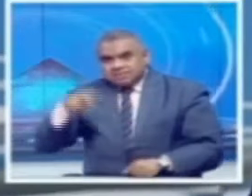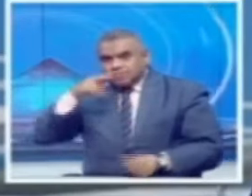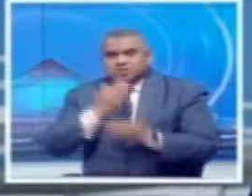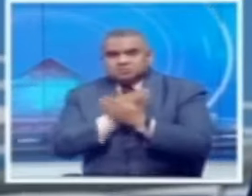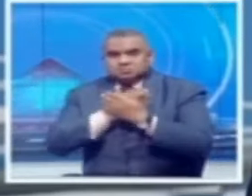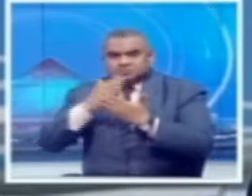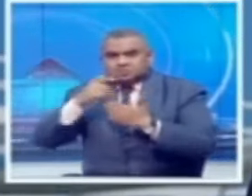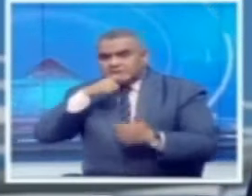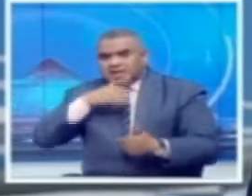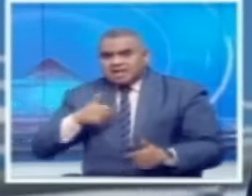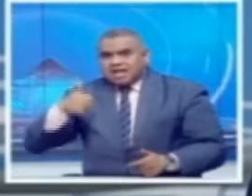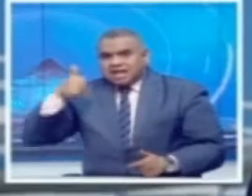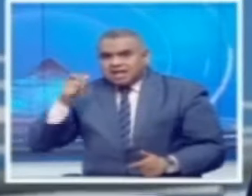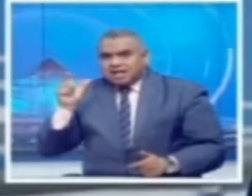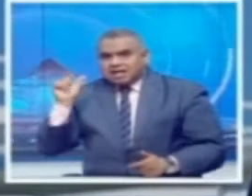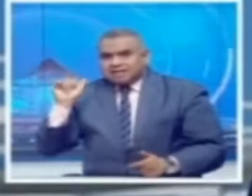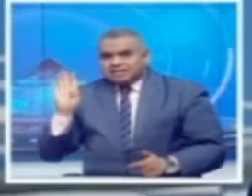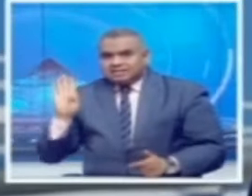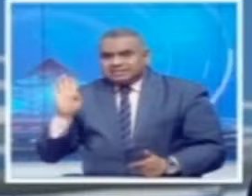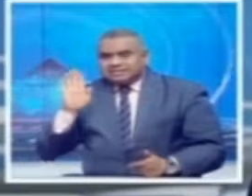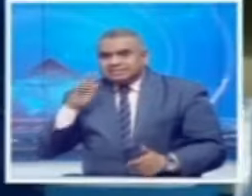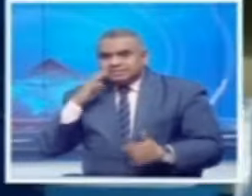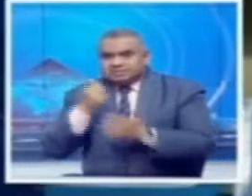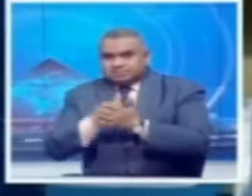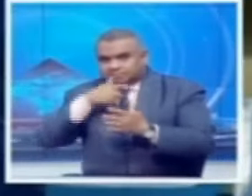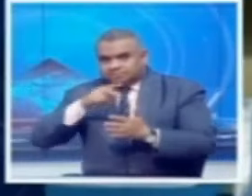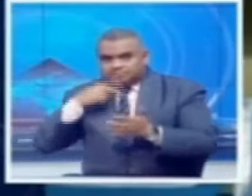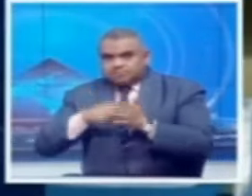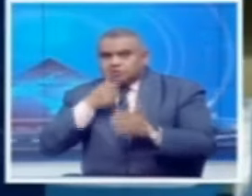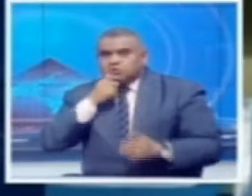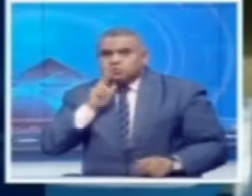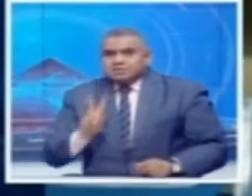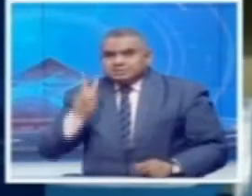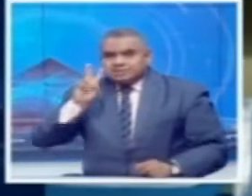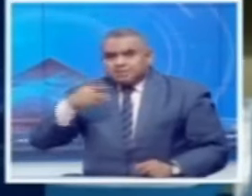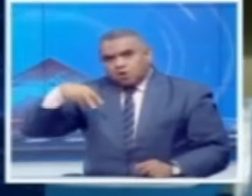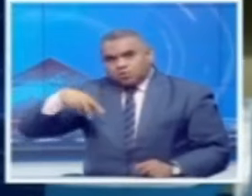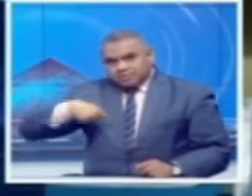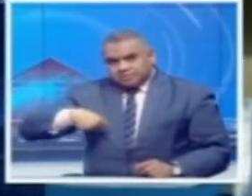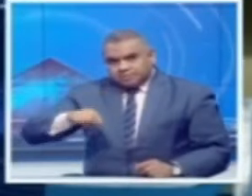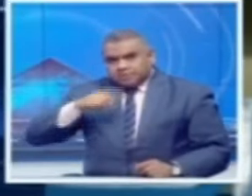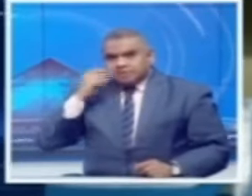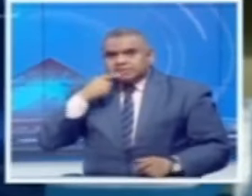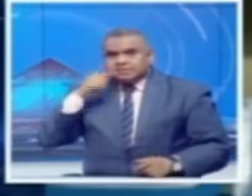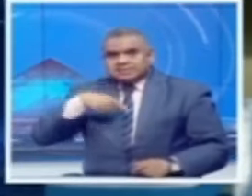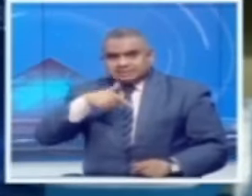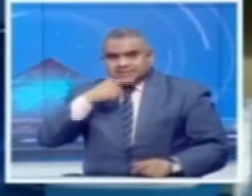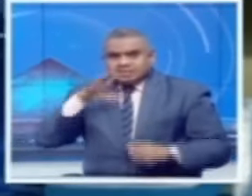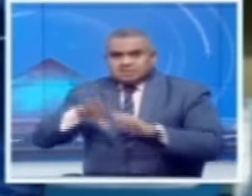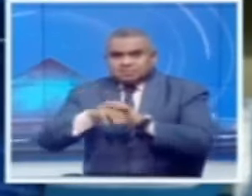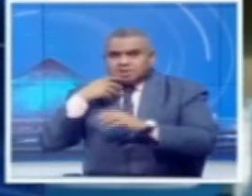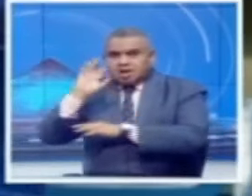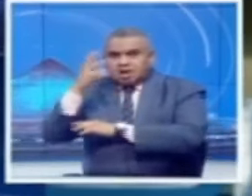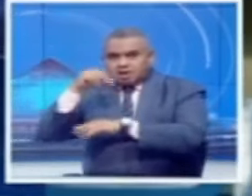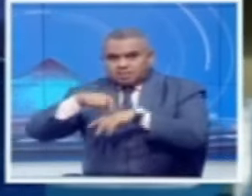2028. وقال أنيس في تصريحات صحفية إنه تحدد يوم 7 أو 8 من يونيو الحالي موعدا لإطلاق القمر